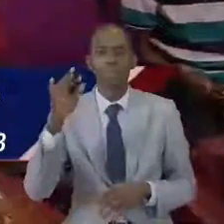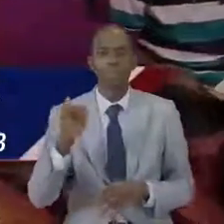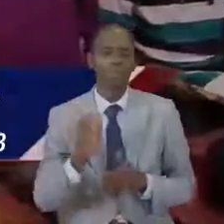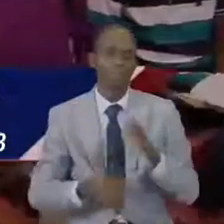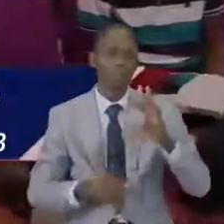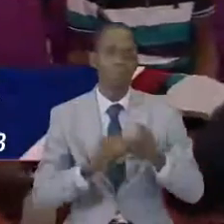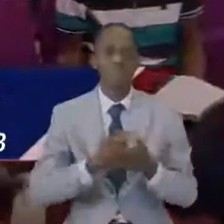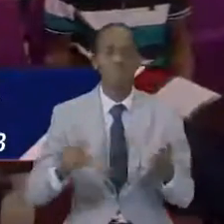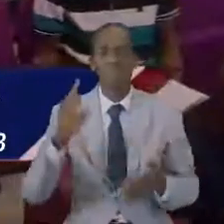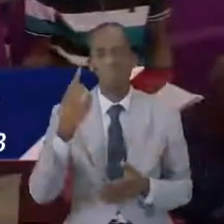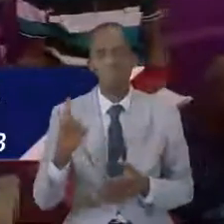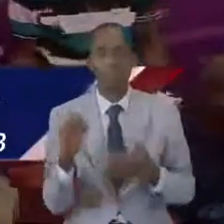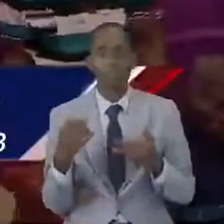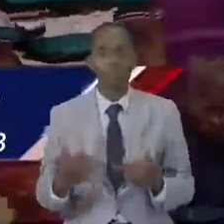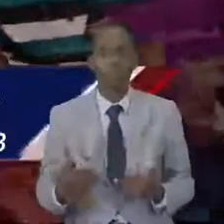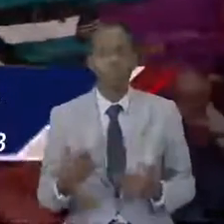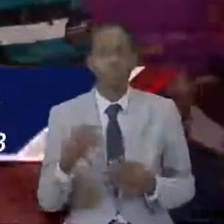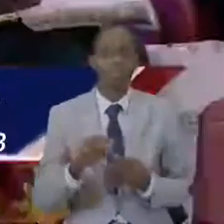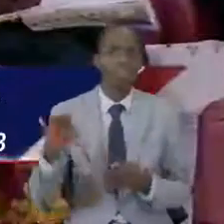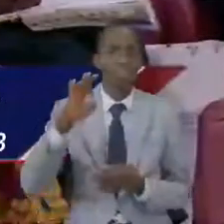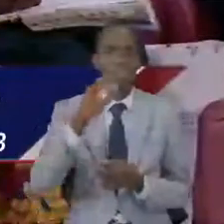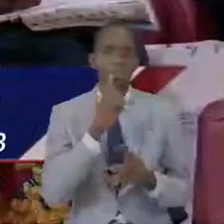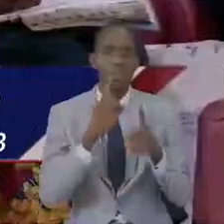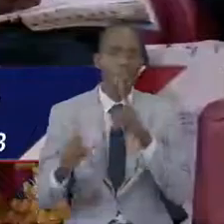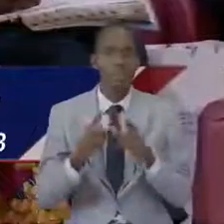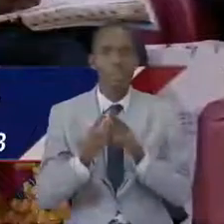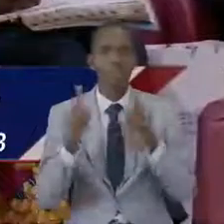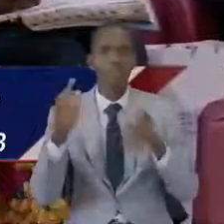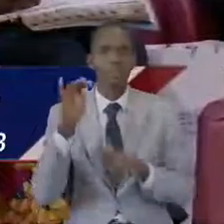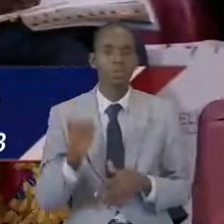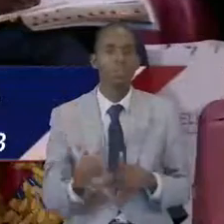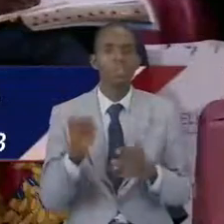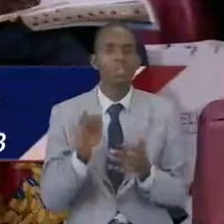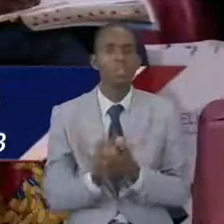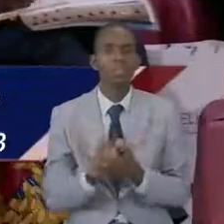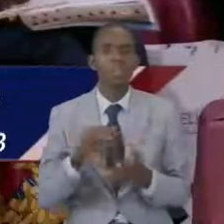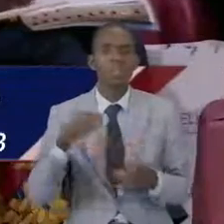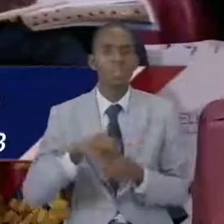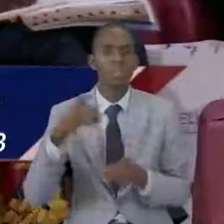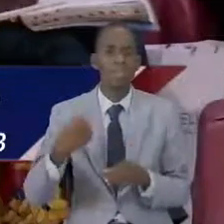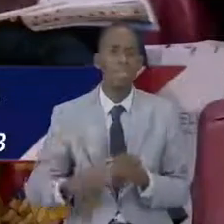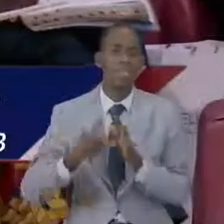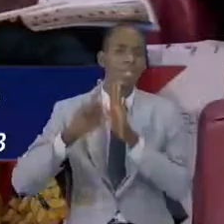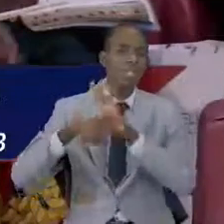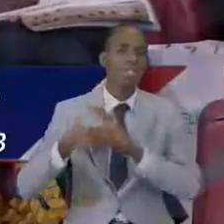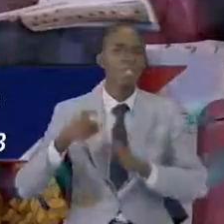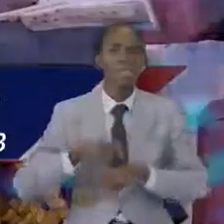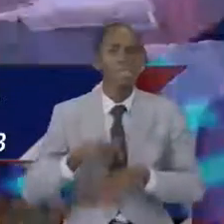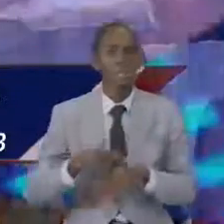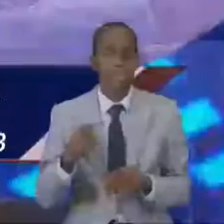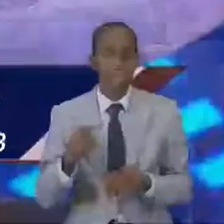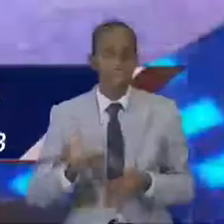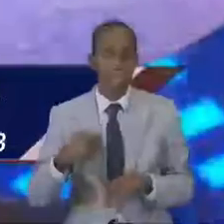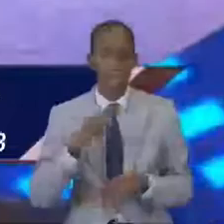4 verset 1 un Timothée chapitre 4 au verset 1 mais l'esprit dit d'expressma